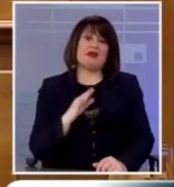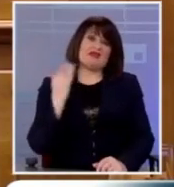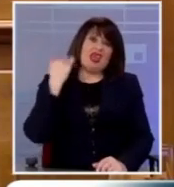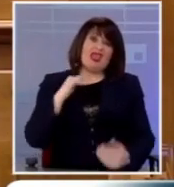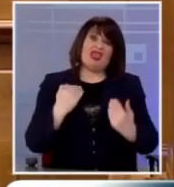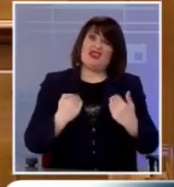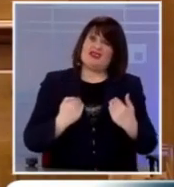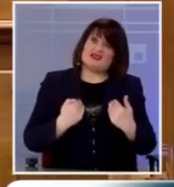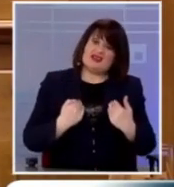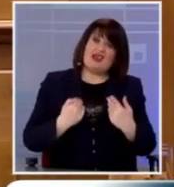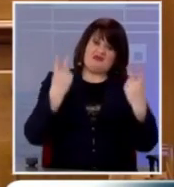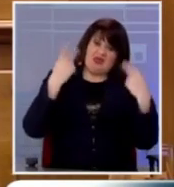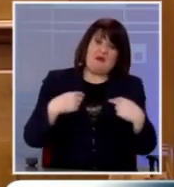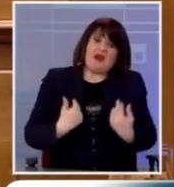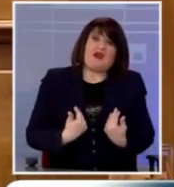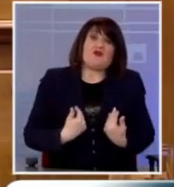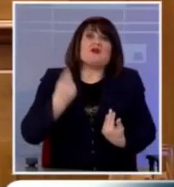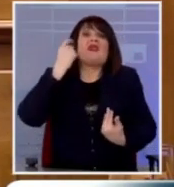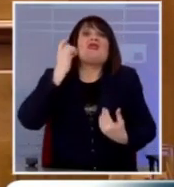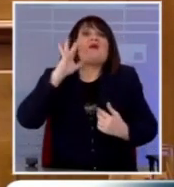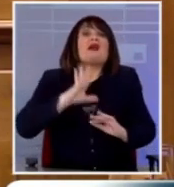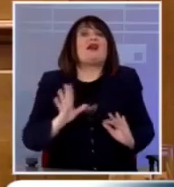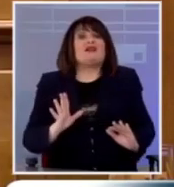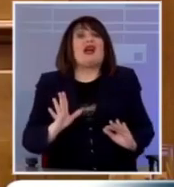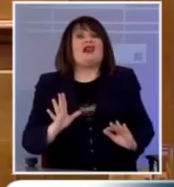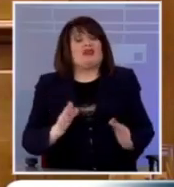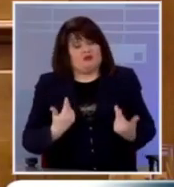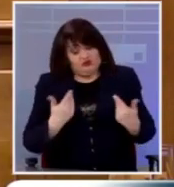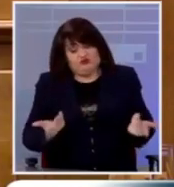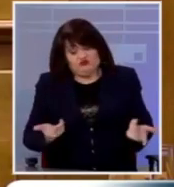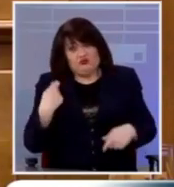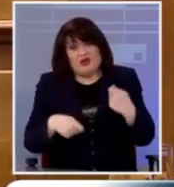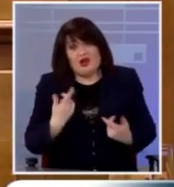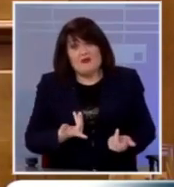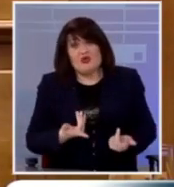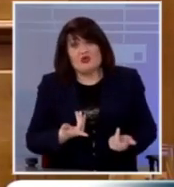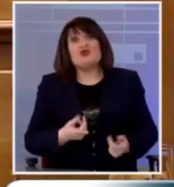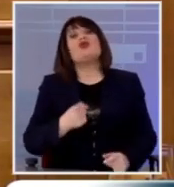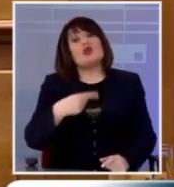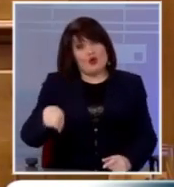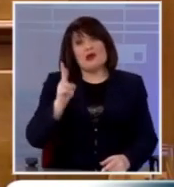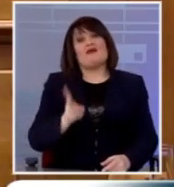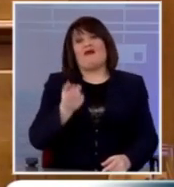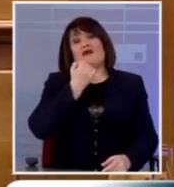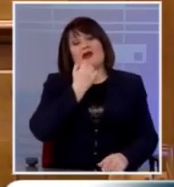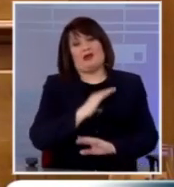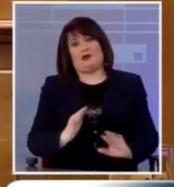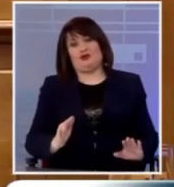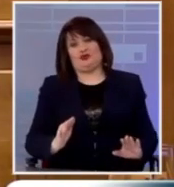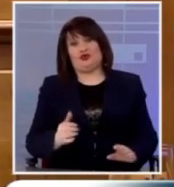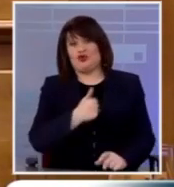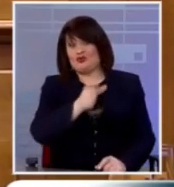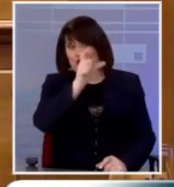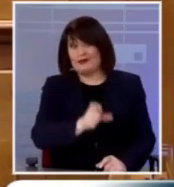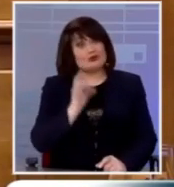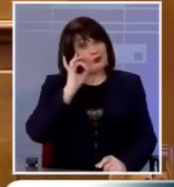για το λαό και δεν κατάλαβε ο λαός τίποτα από τη θυσία του, τότε πραγματικά το κακό αφορά όλους μας και όχι μόνο αυτόν, αν